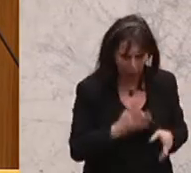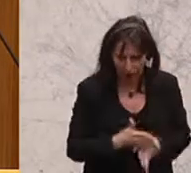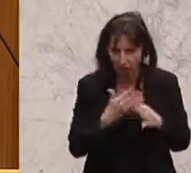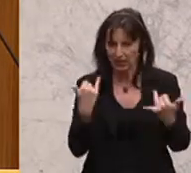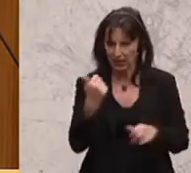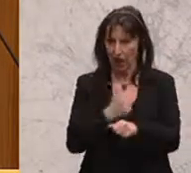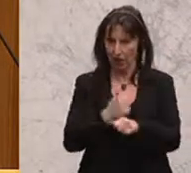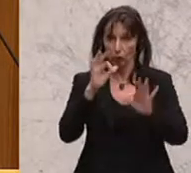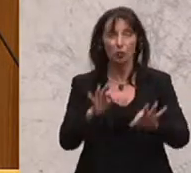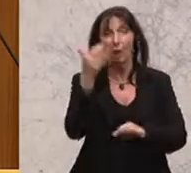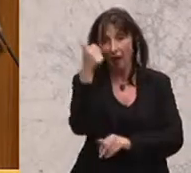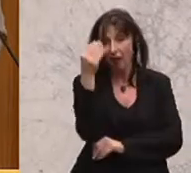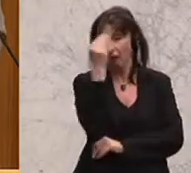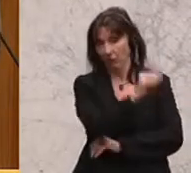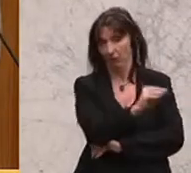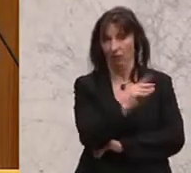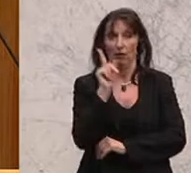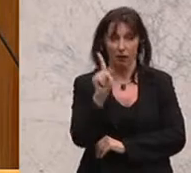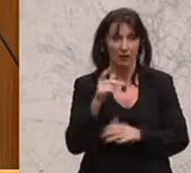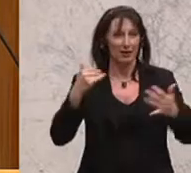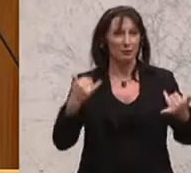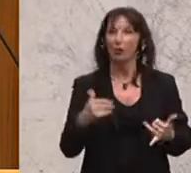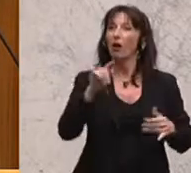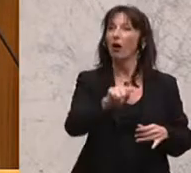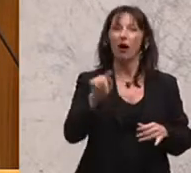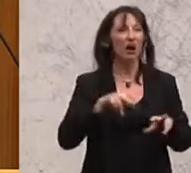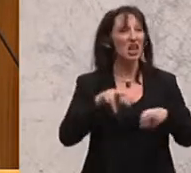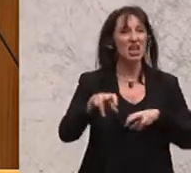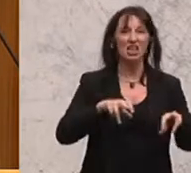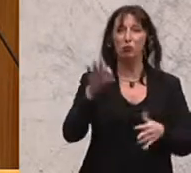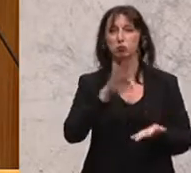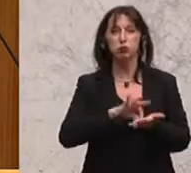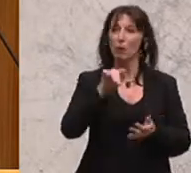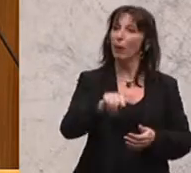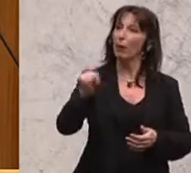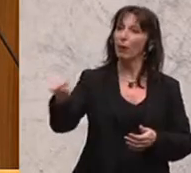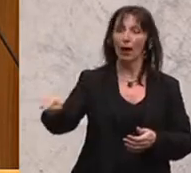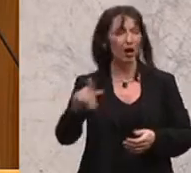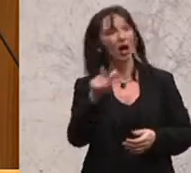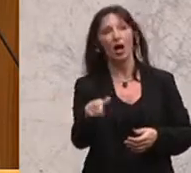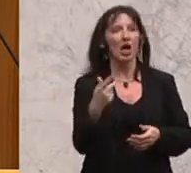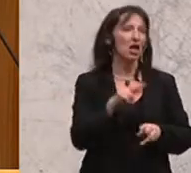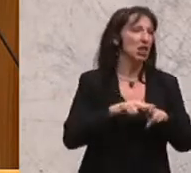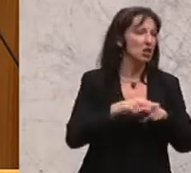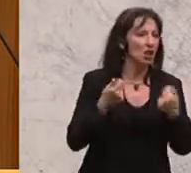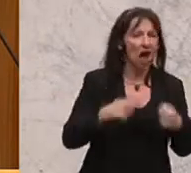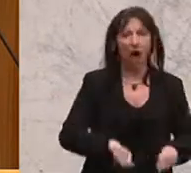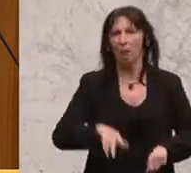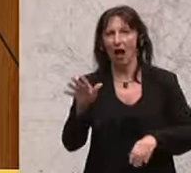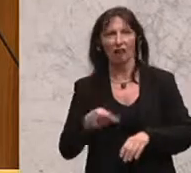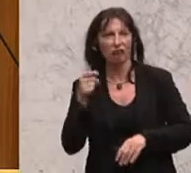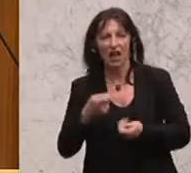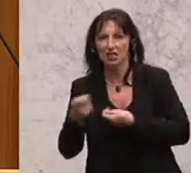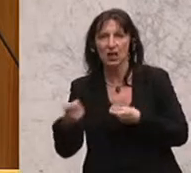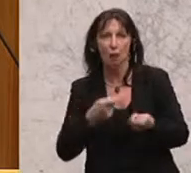zu können. Ich sage Ihnen eins. Wir lassen uns von bestimmten Stellen in der Regierung, der Nationalbank, der FMA und so weiter und so fort diese Reform